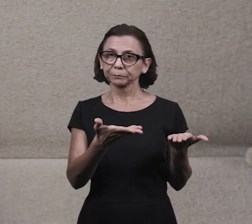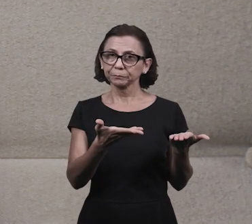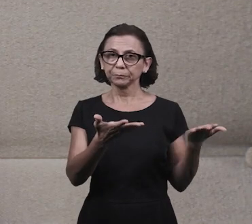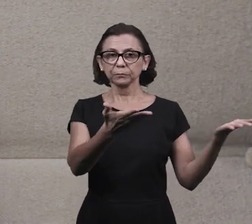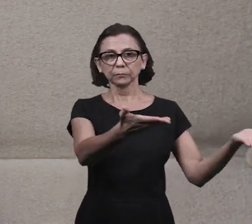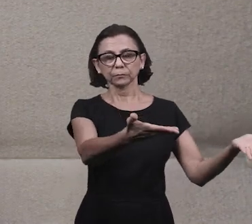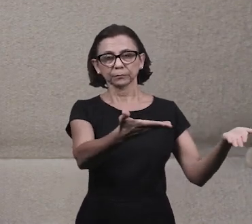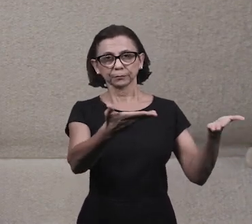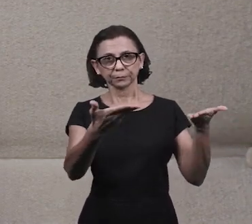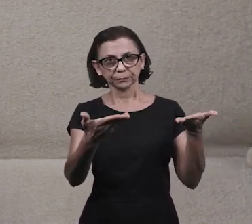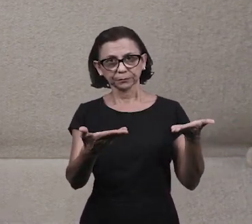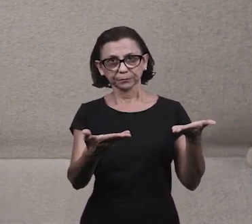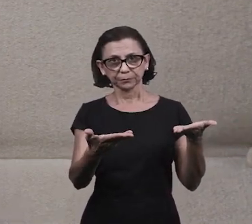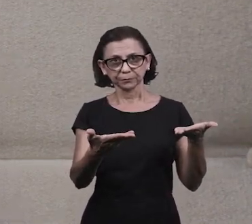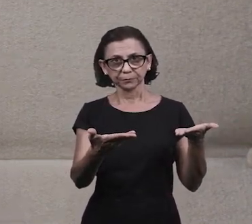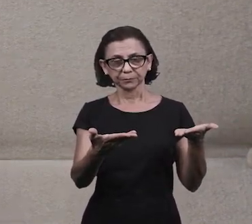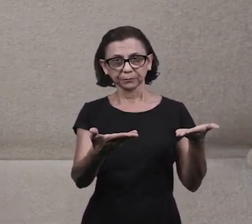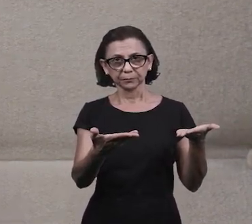l'invitation a été donnée,